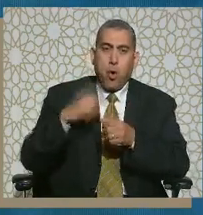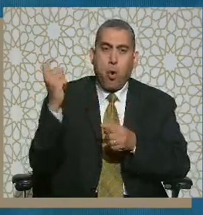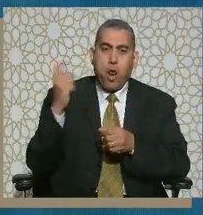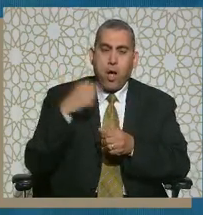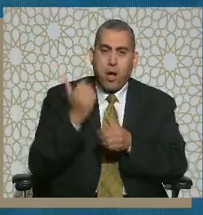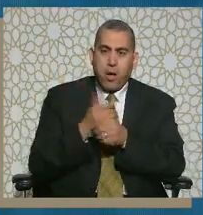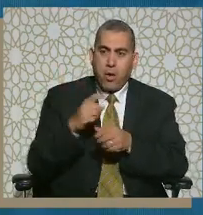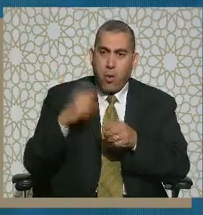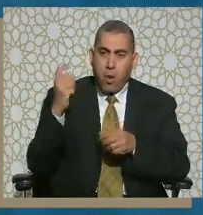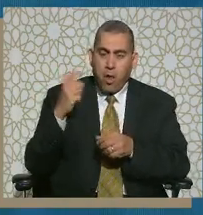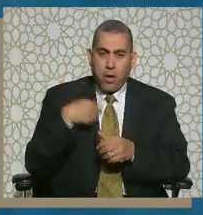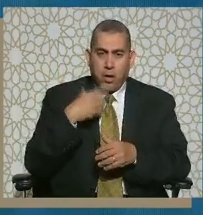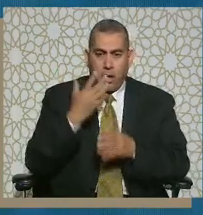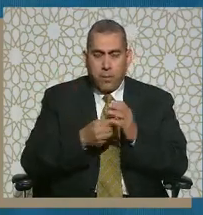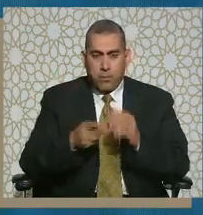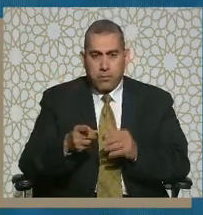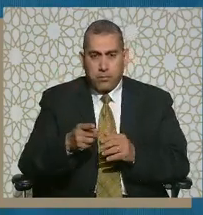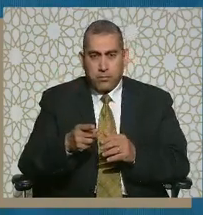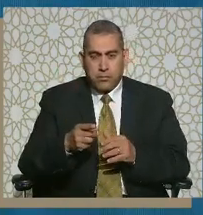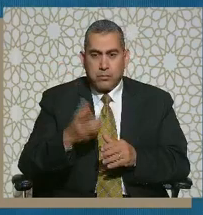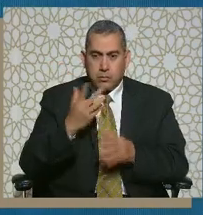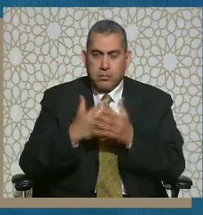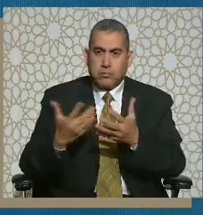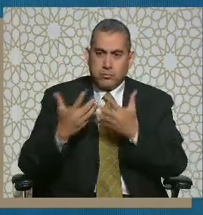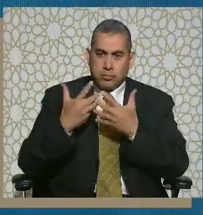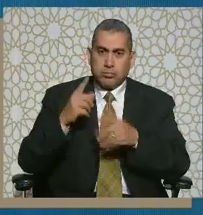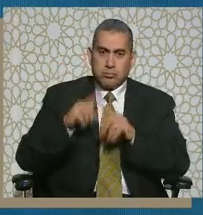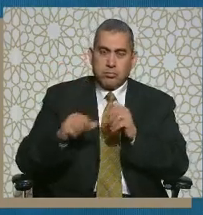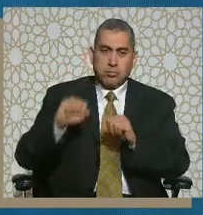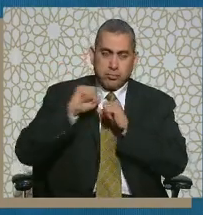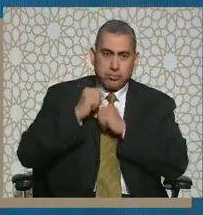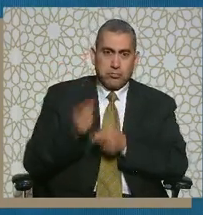ليا ابن بدا يتعدى عليا.